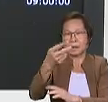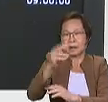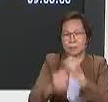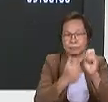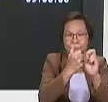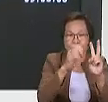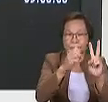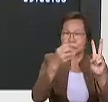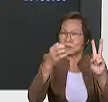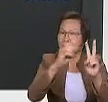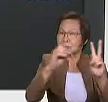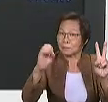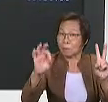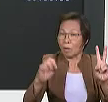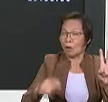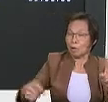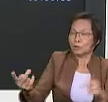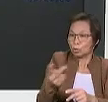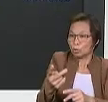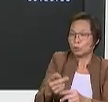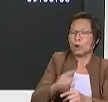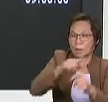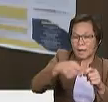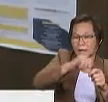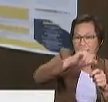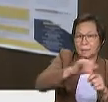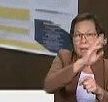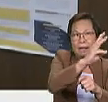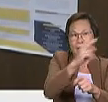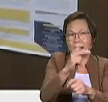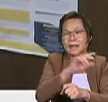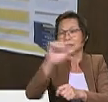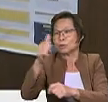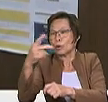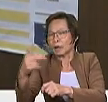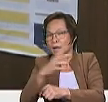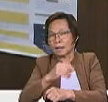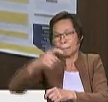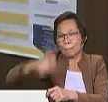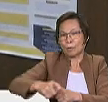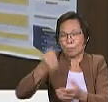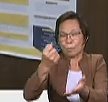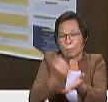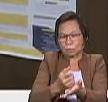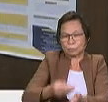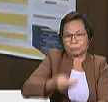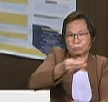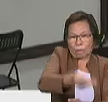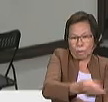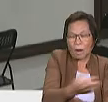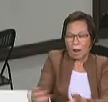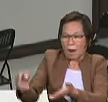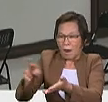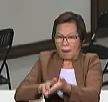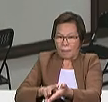2009 masing-masing di benar ikat jamin 6000 Jan 10 Ringgit serta perlu menyerahkan paspor dan